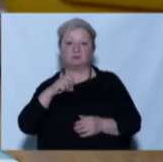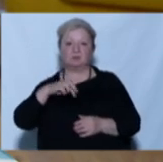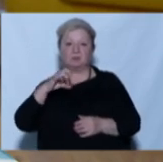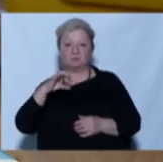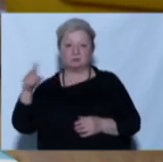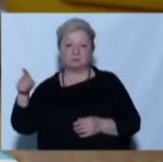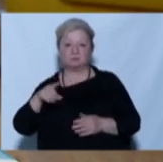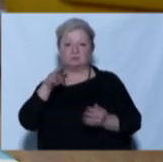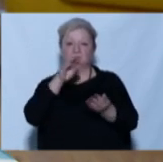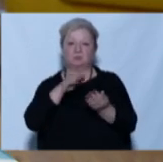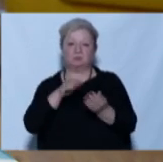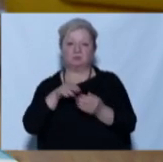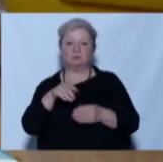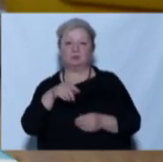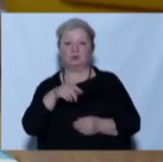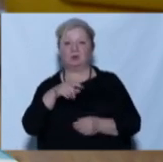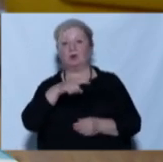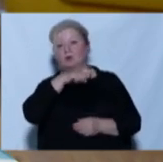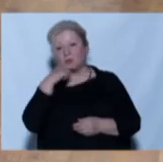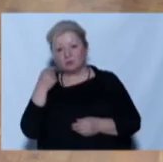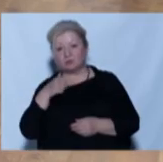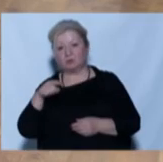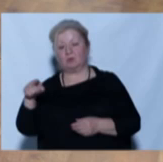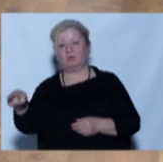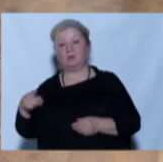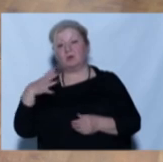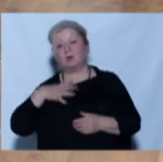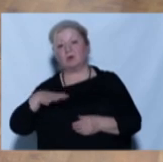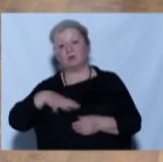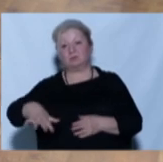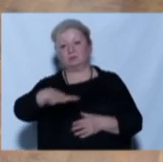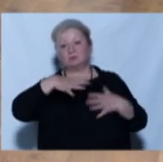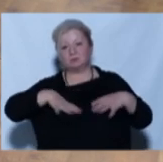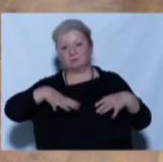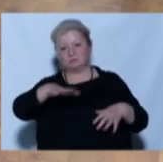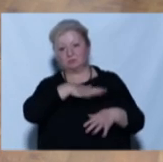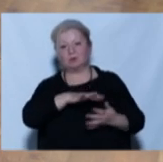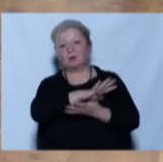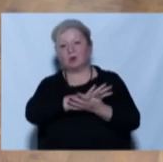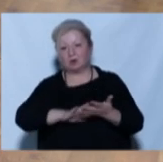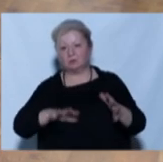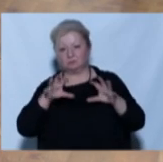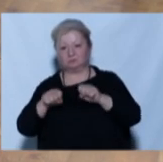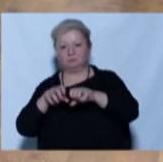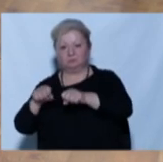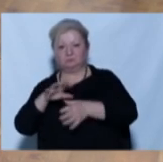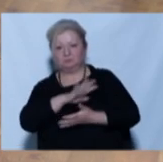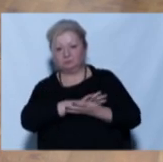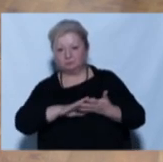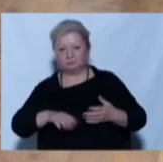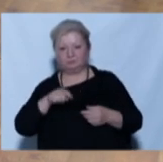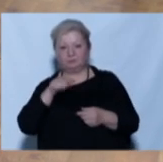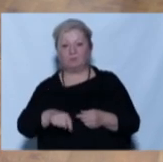მუჰამედი. რაც შეეხებოდა კავკასიას, რუსეთმა კავკასიის დაპყრობა გააგრძელა და მას შემდეგ, რაც შამილი როგორც მთავარი მოწინააღმდეგე